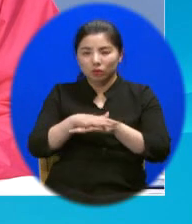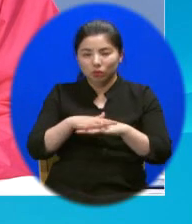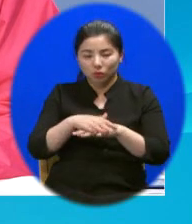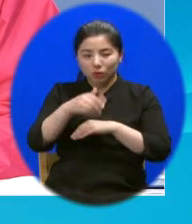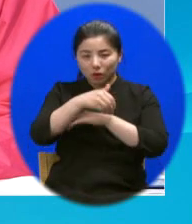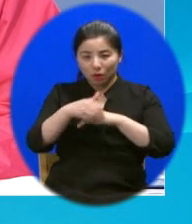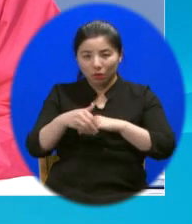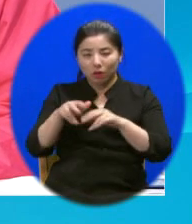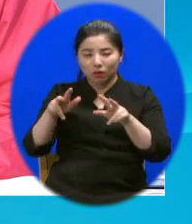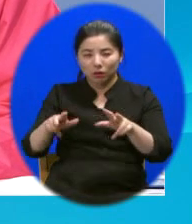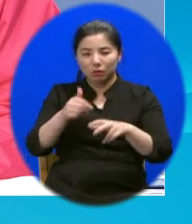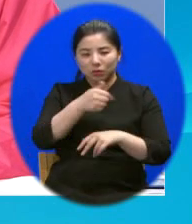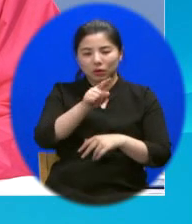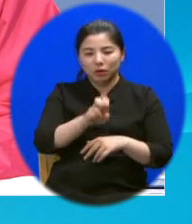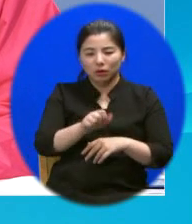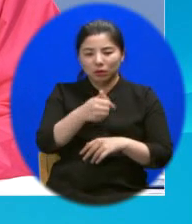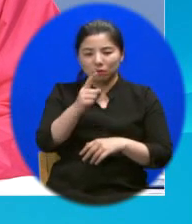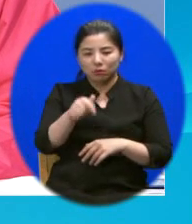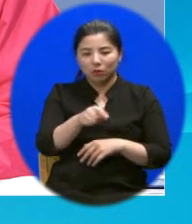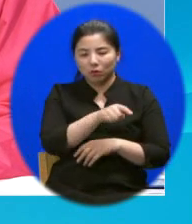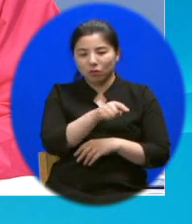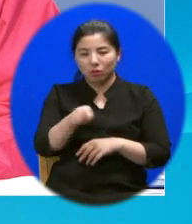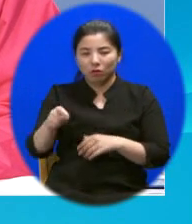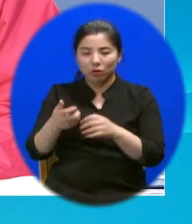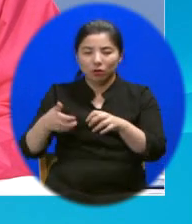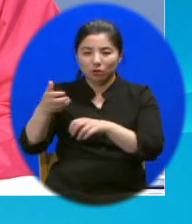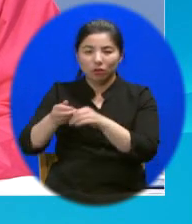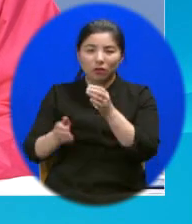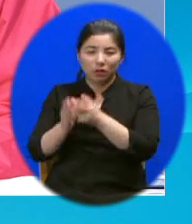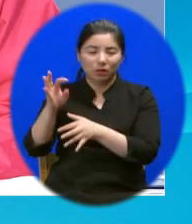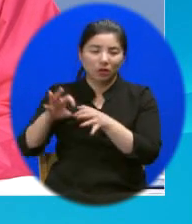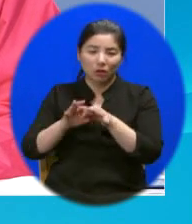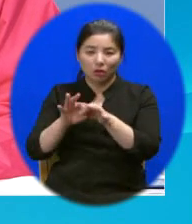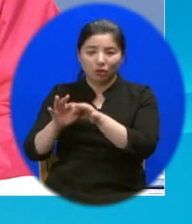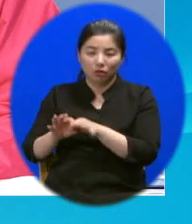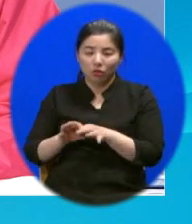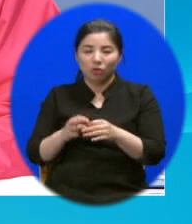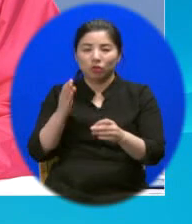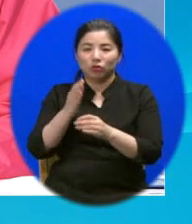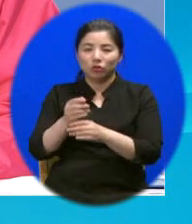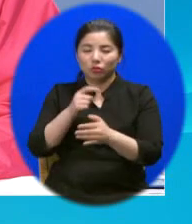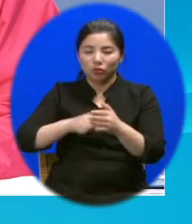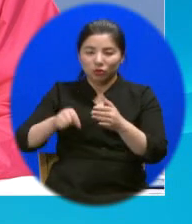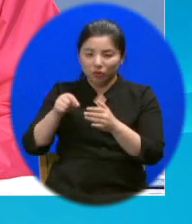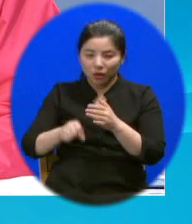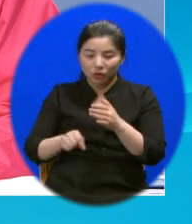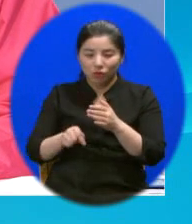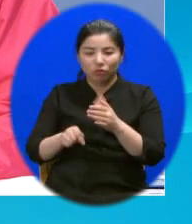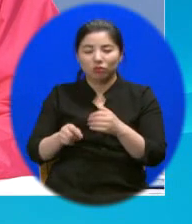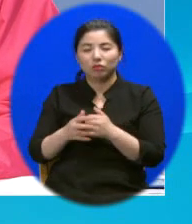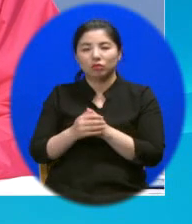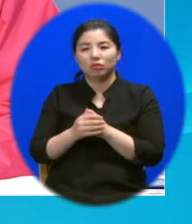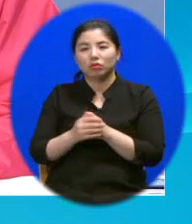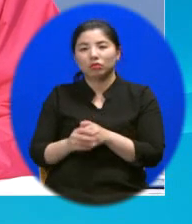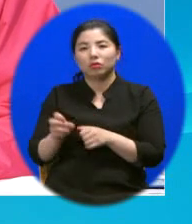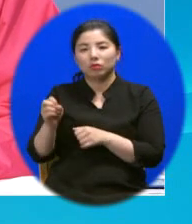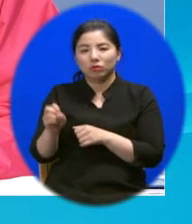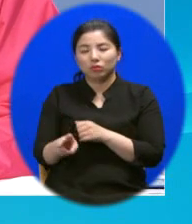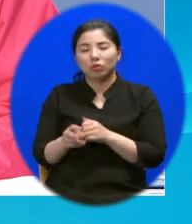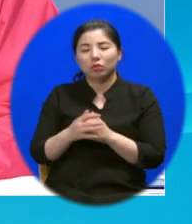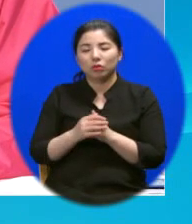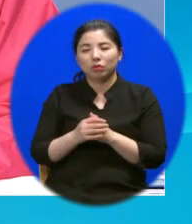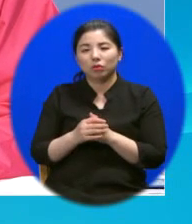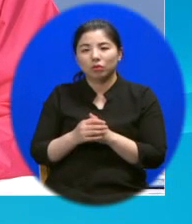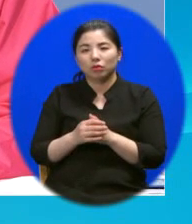지금 감곡 에 생겨 등등 혁신도시를 해결되는 중부내륙선 치산 부분과 또 그